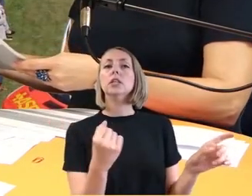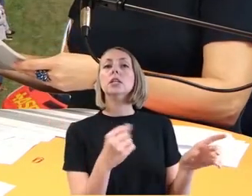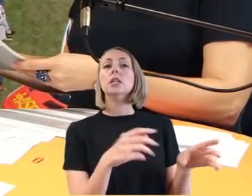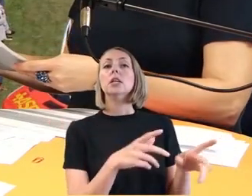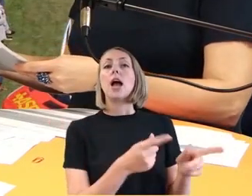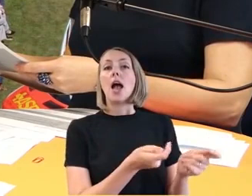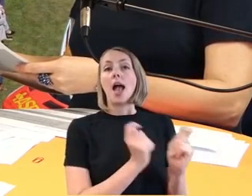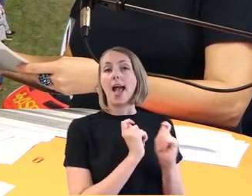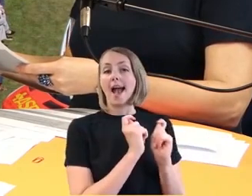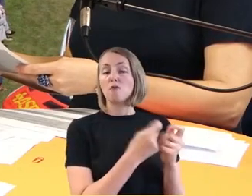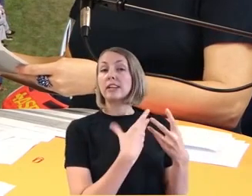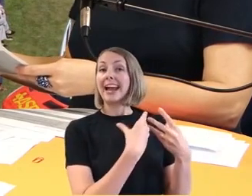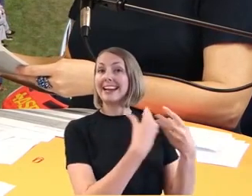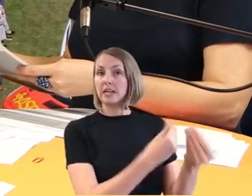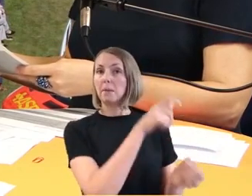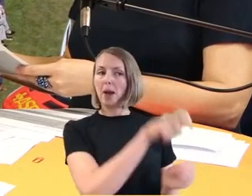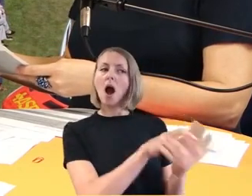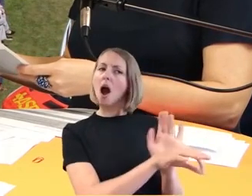nach einigen